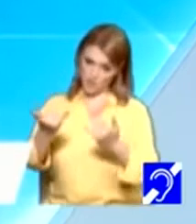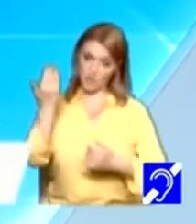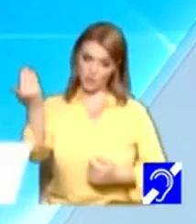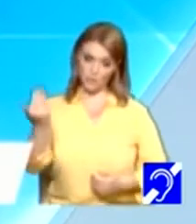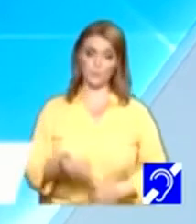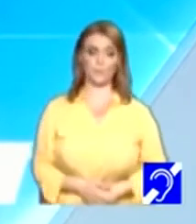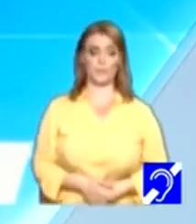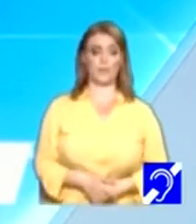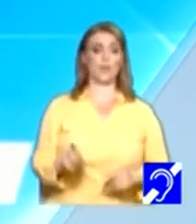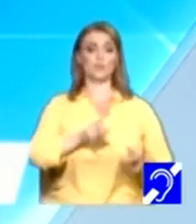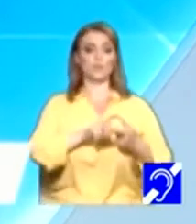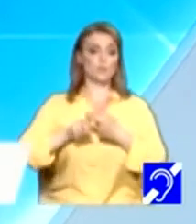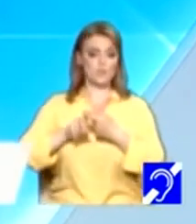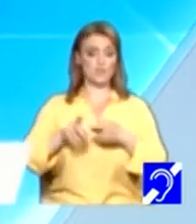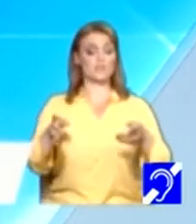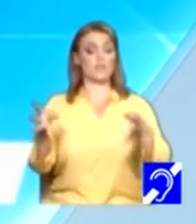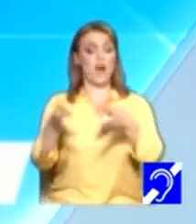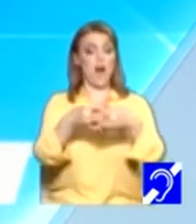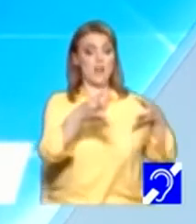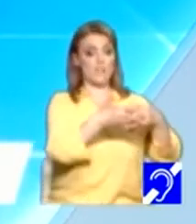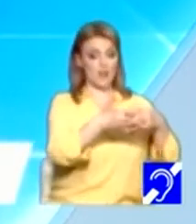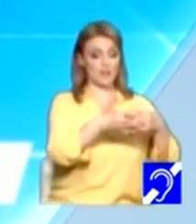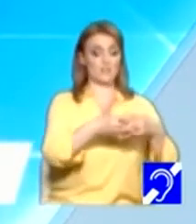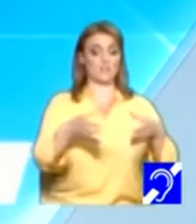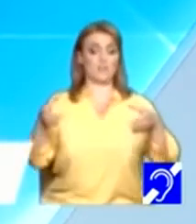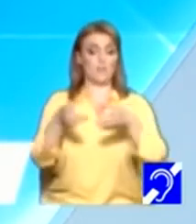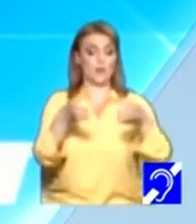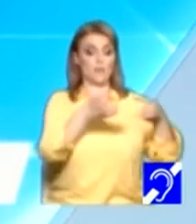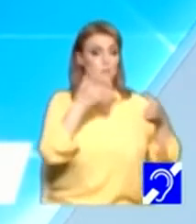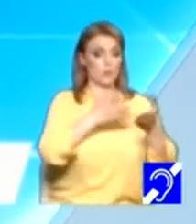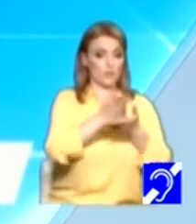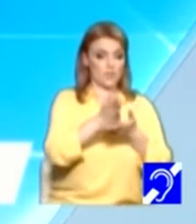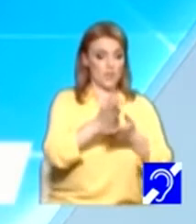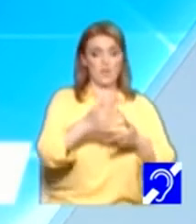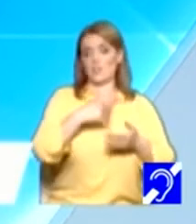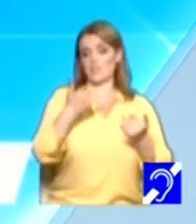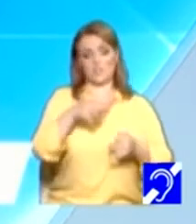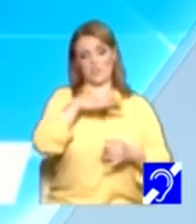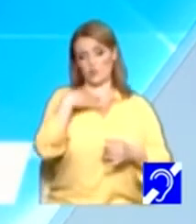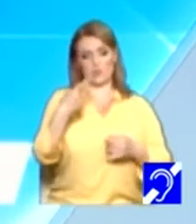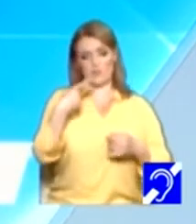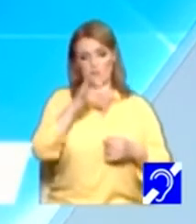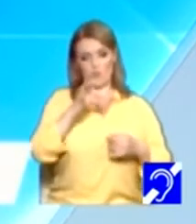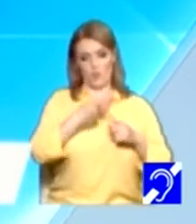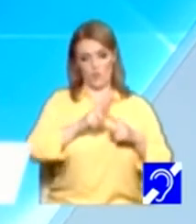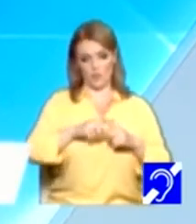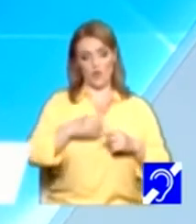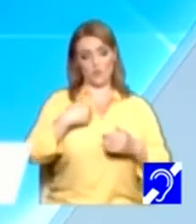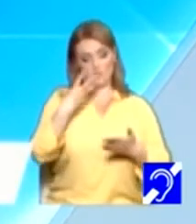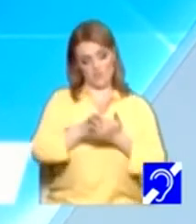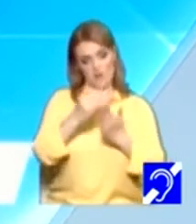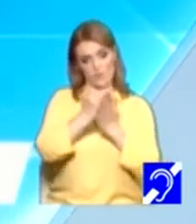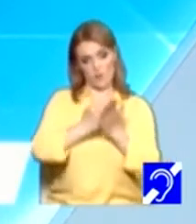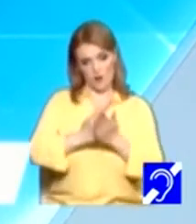susținerea. Referitor la alianțe, deci nu vreau să discut, fiindcă noi avem programul nostru, fiecare partid are programul său,